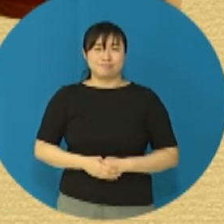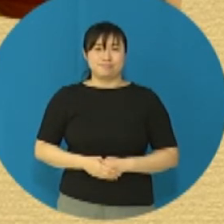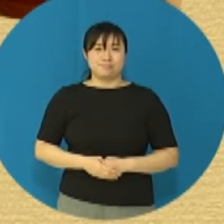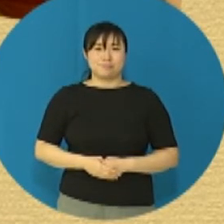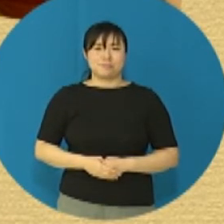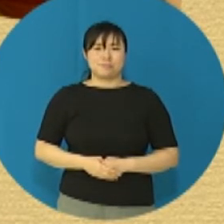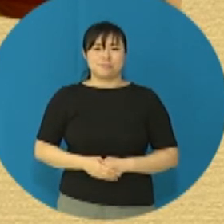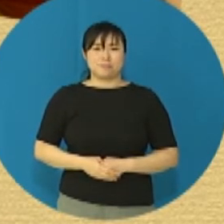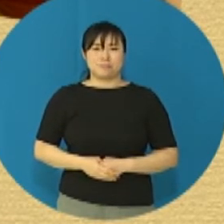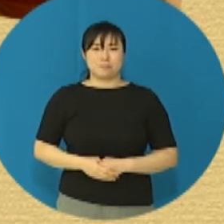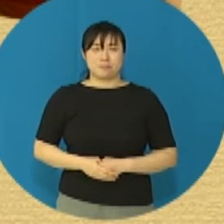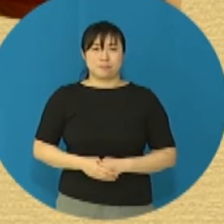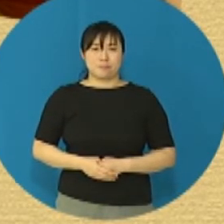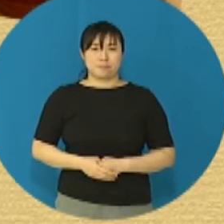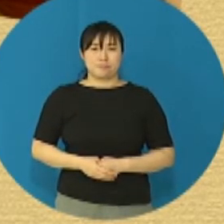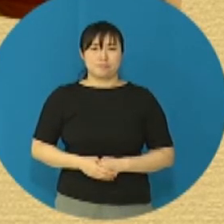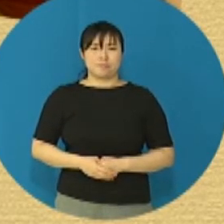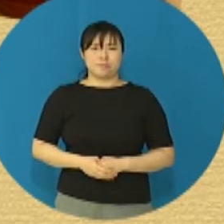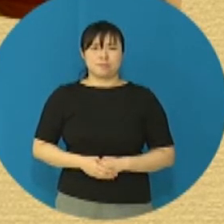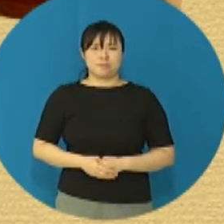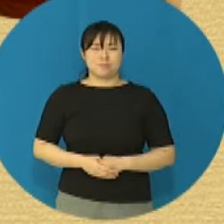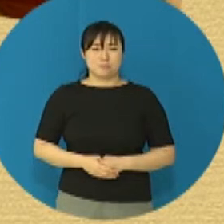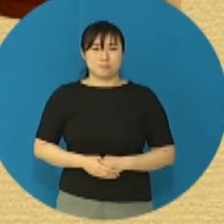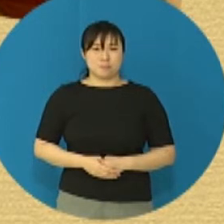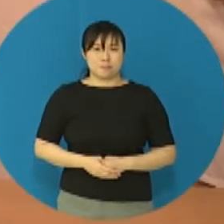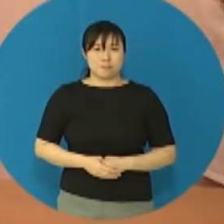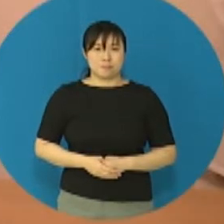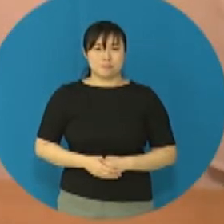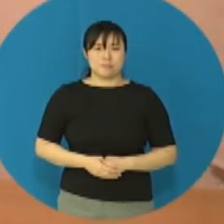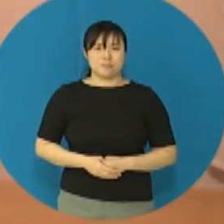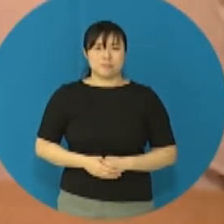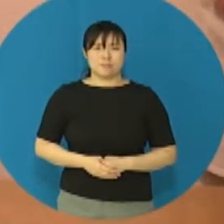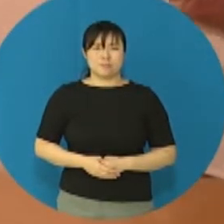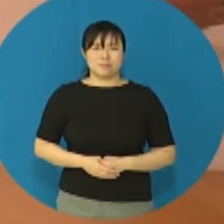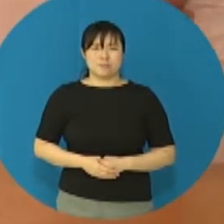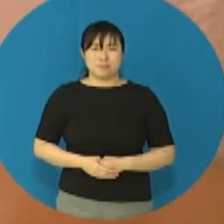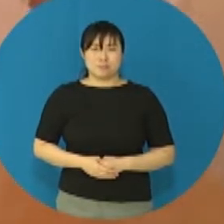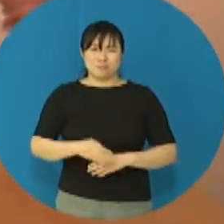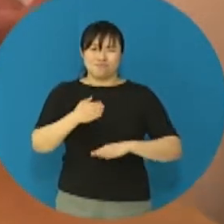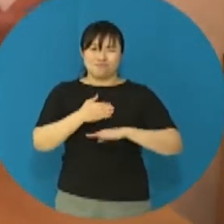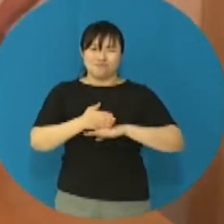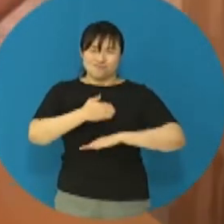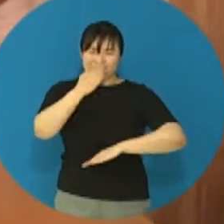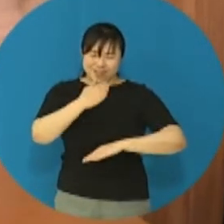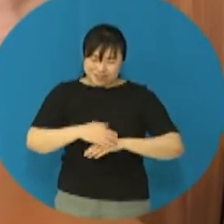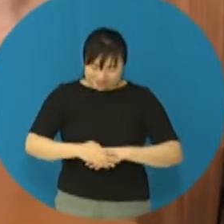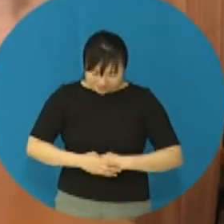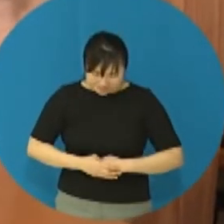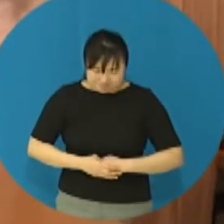うんうん、お蕎麦も天丼もとっても美味しかったです。ごちそうさまでした。